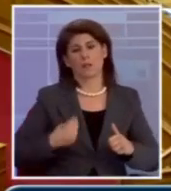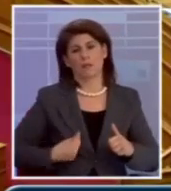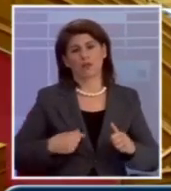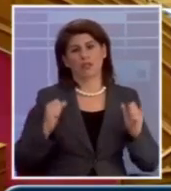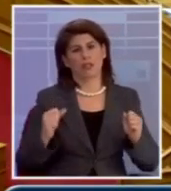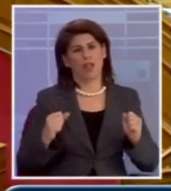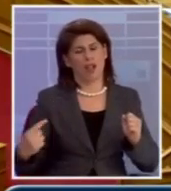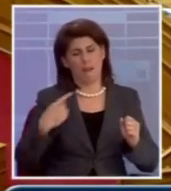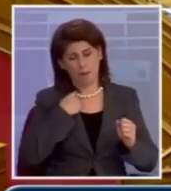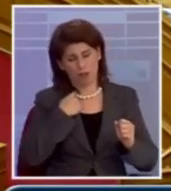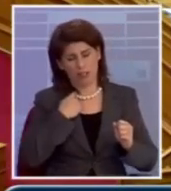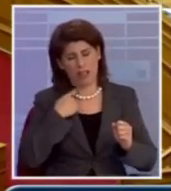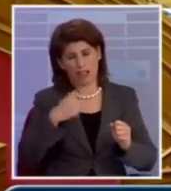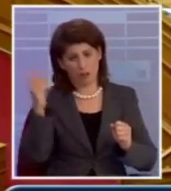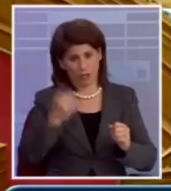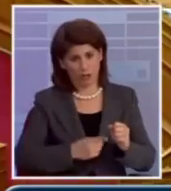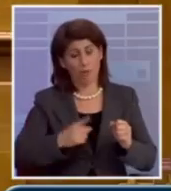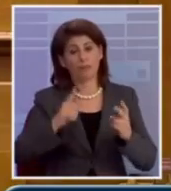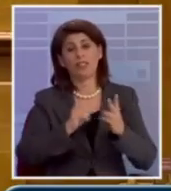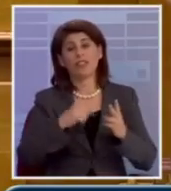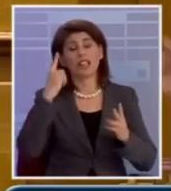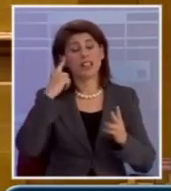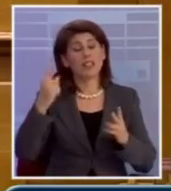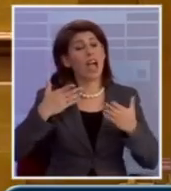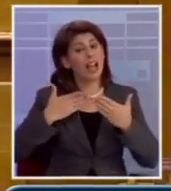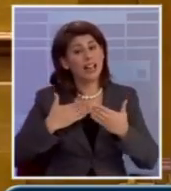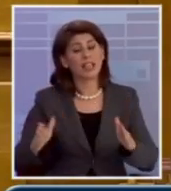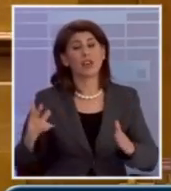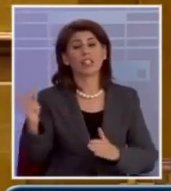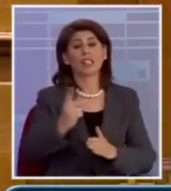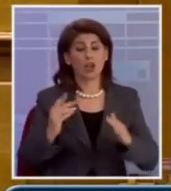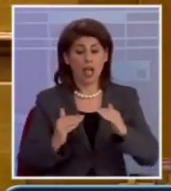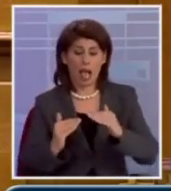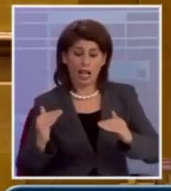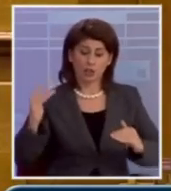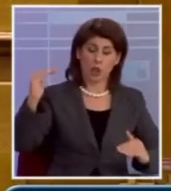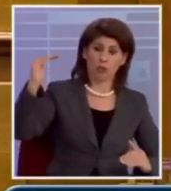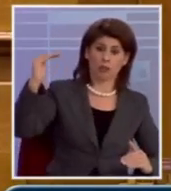Αποτυχία πλήρης. Δεύτερη ιδέα. Ότι ανοίγοντας κοινωνικές ανισότητες